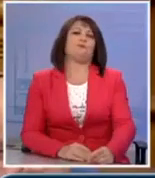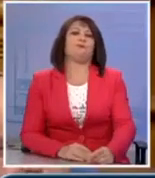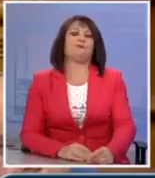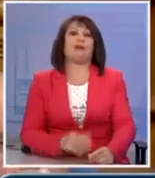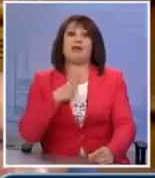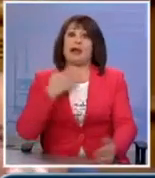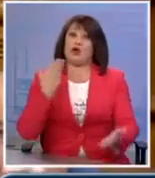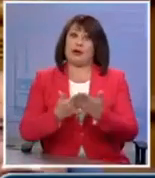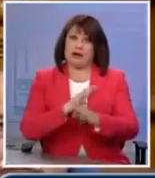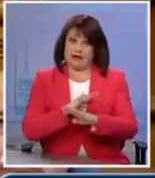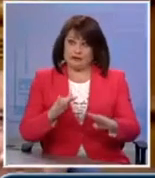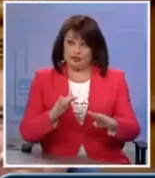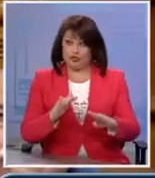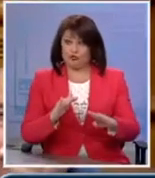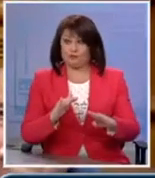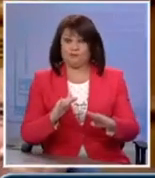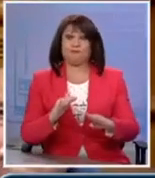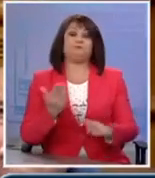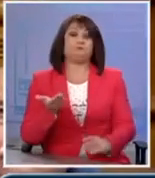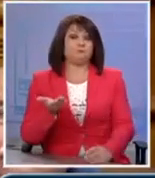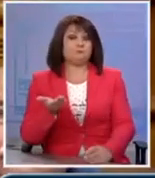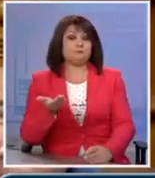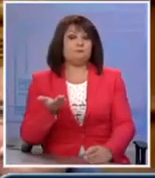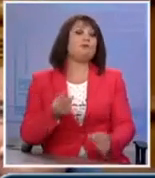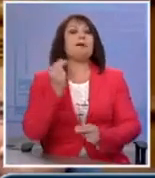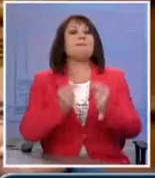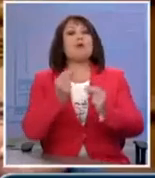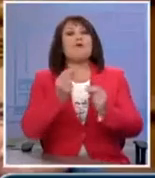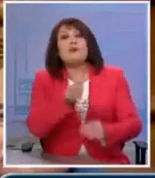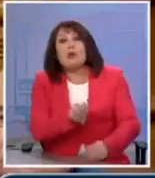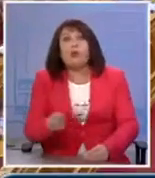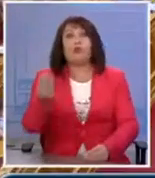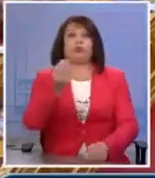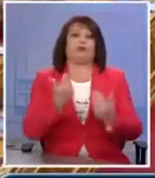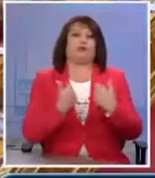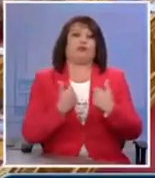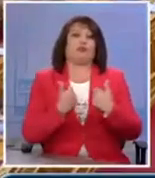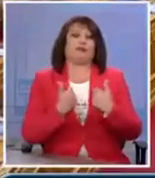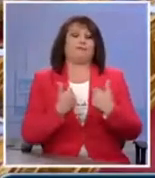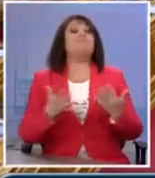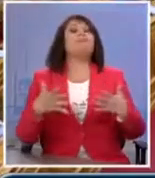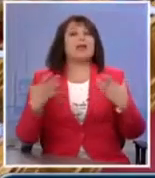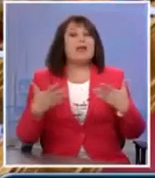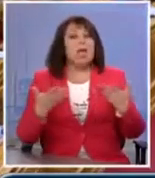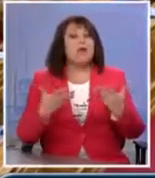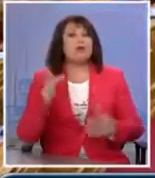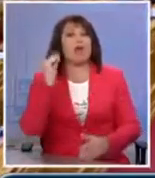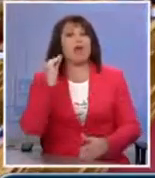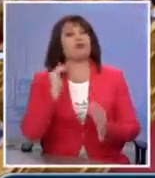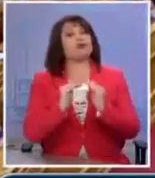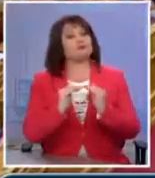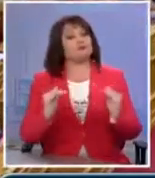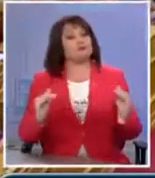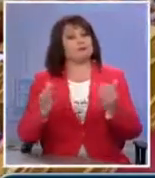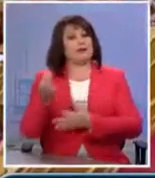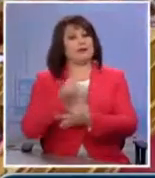Θέλω να κλείσω λέγοντας ότι το πρόβλημα μας υπερβαίνει. Και χαίρομαι που άκουσα χαμηλούς τόνους σήμερα